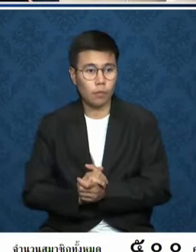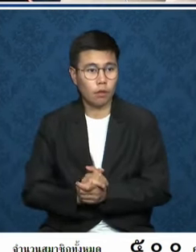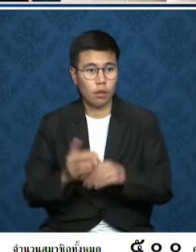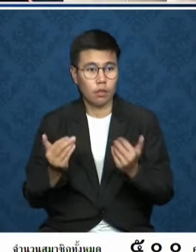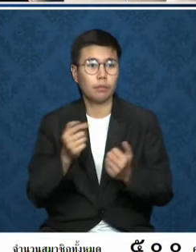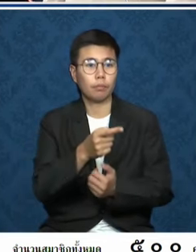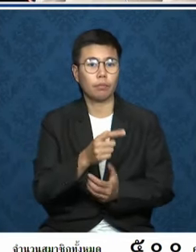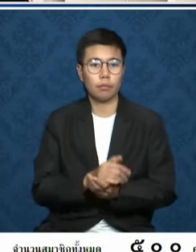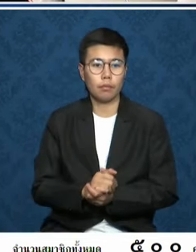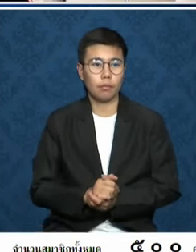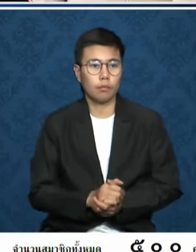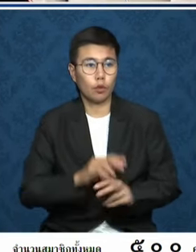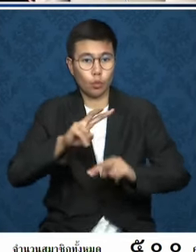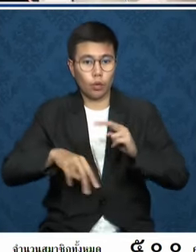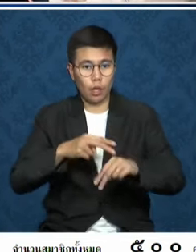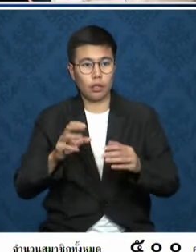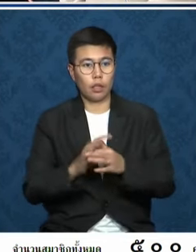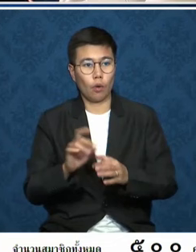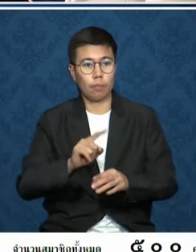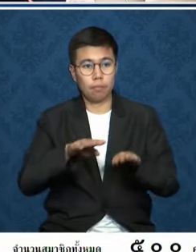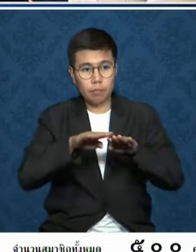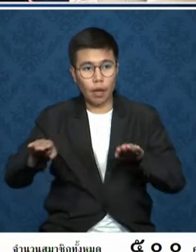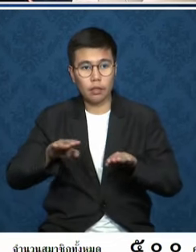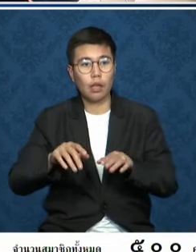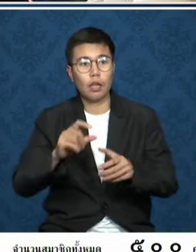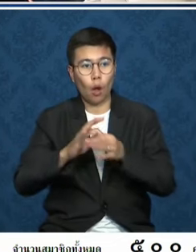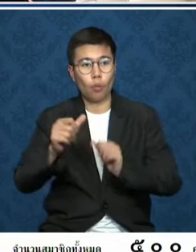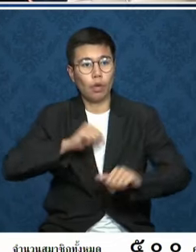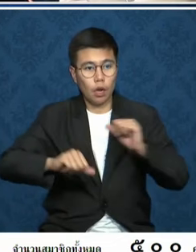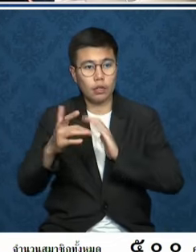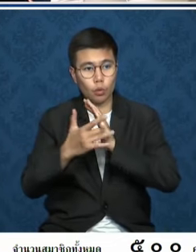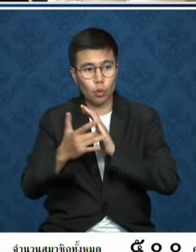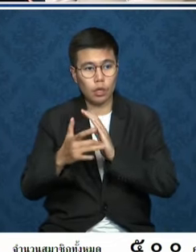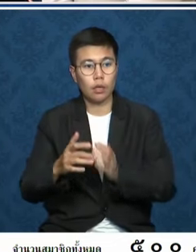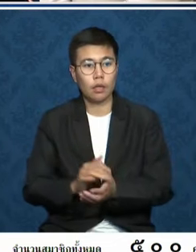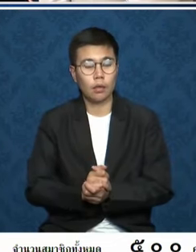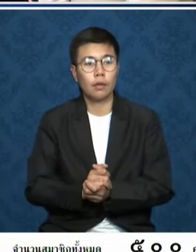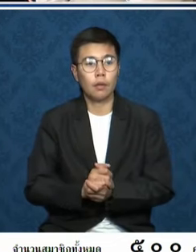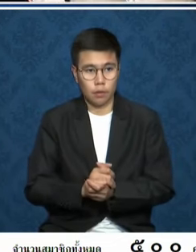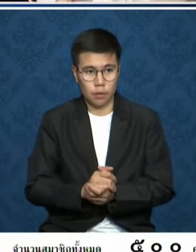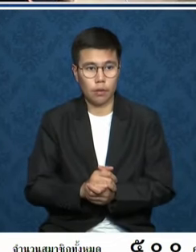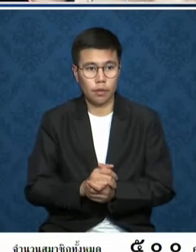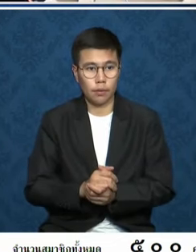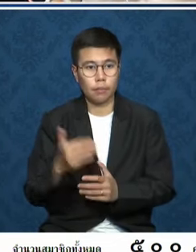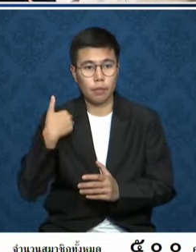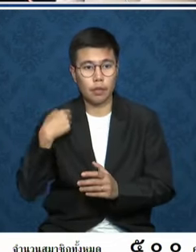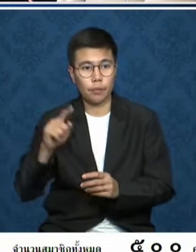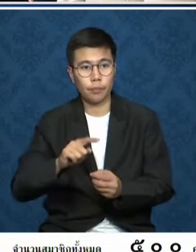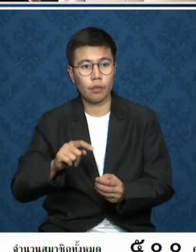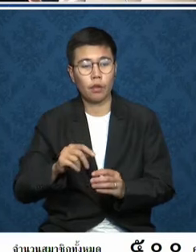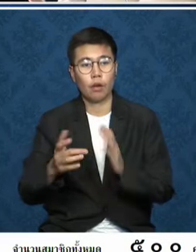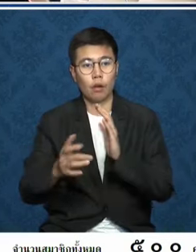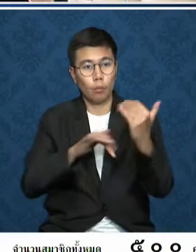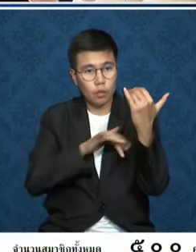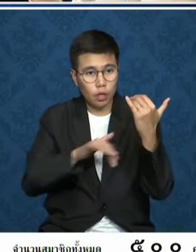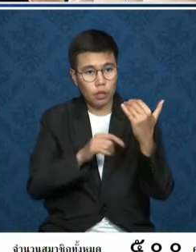็ยดูแลเรองคงสรางพื้นฐานด้านวทยาศตและเทคโโยีไม่วจะเป็นเรื่องของ ศูนยสัยากรคมพวเตอเพื่อ